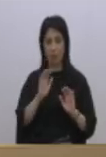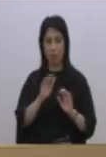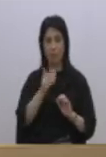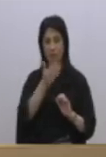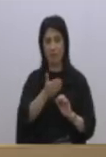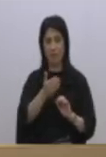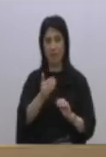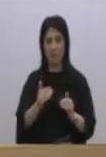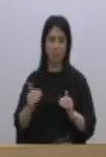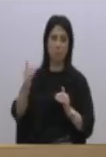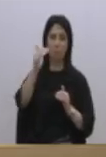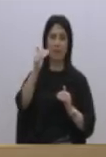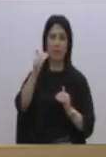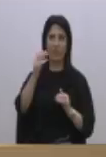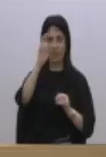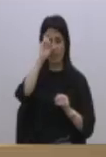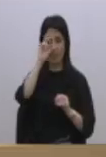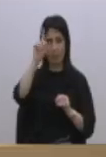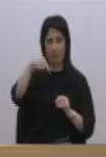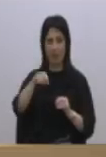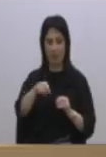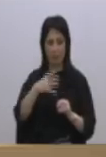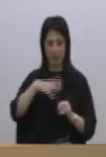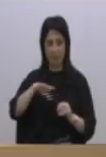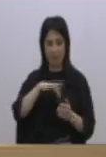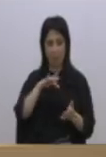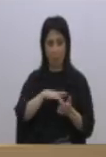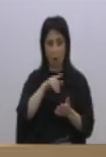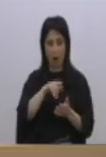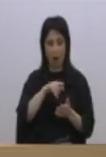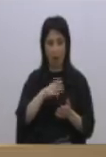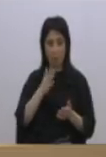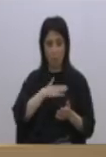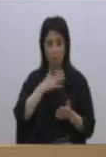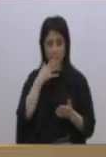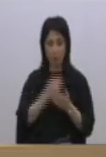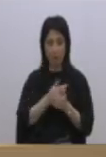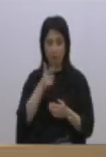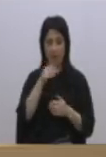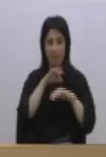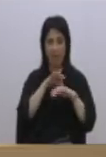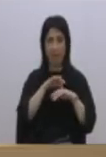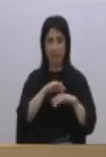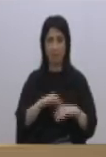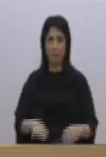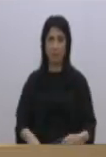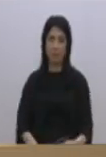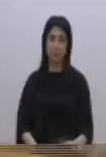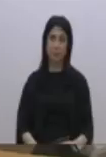ისინი პრივილეგია სახელმწიფოს ვალია რომ საქართველოს მოქალაქეები და ამ შემთხვევაში საქართველოს მოქალაქეები პრივილეგია.